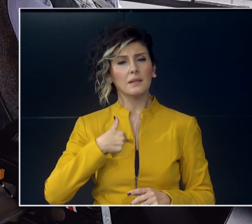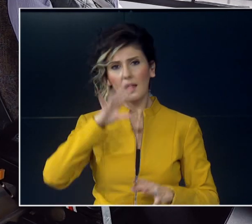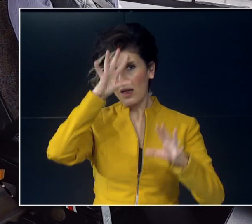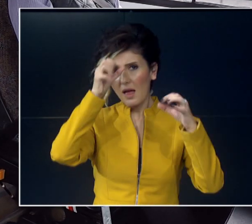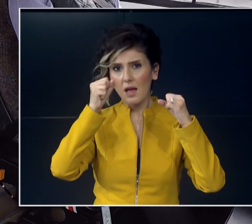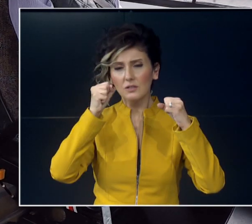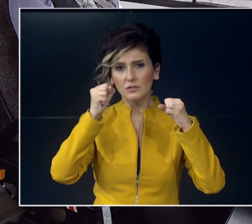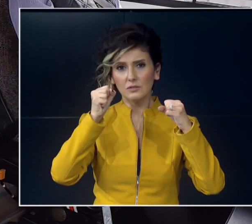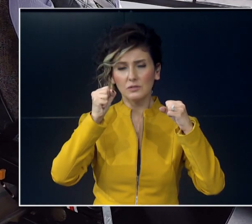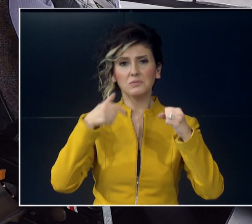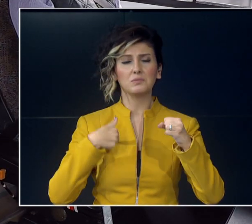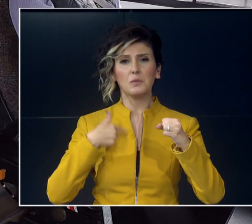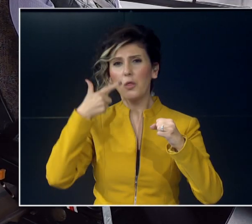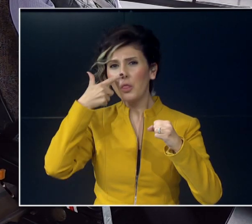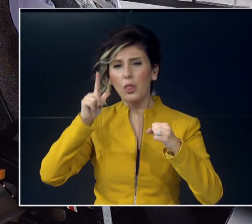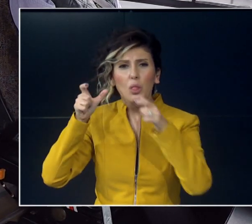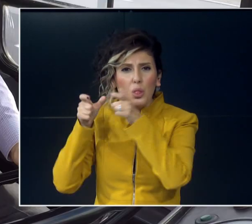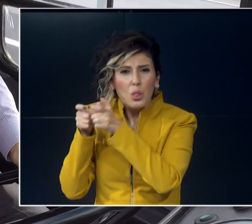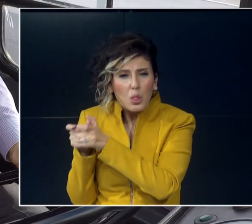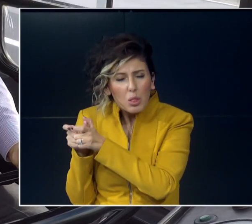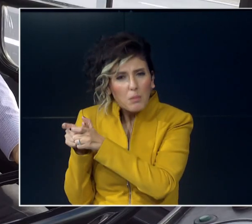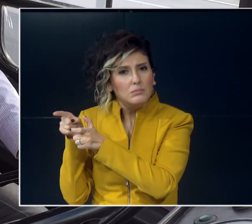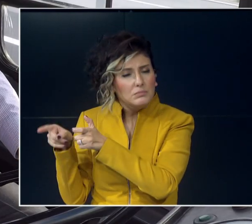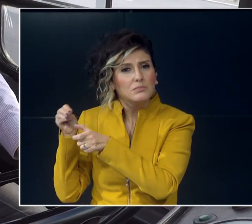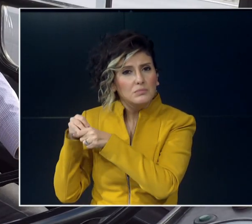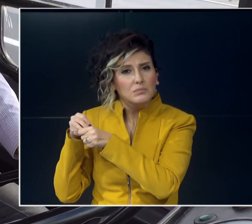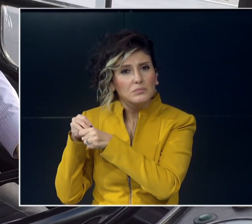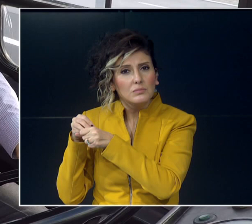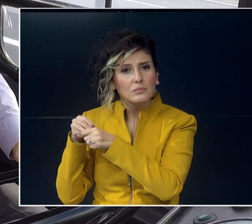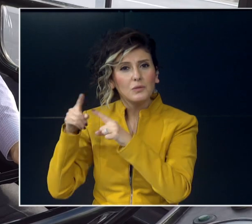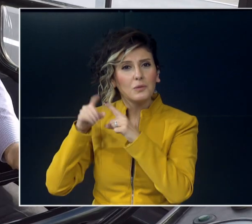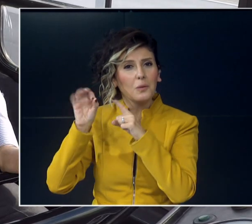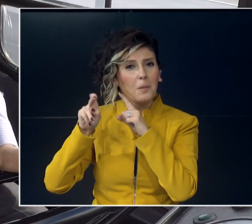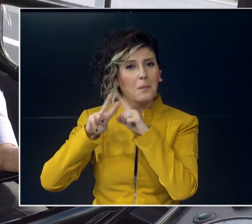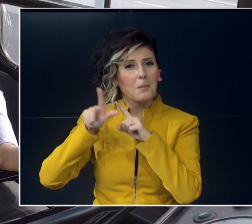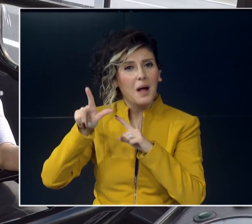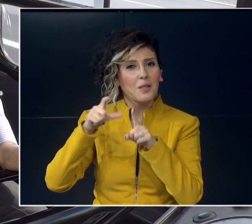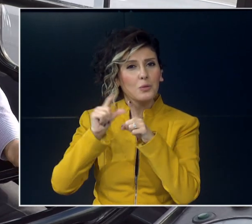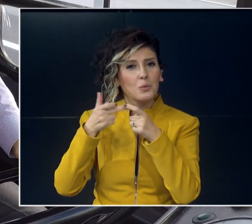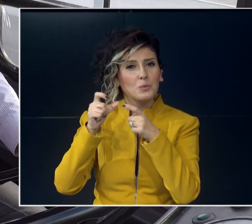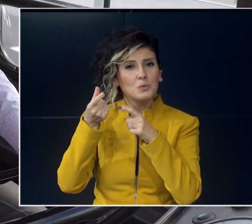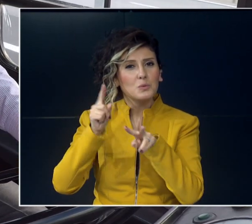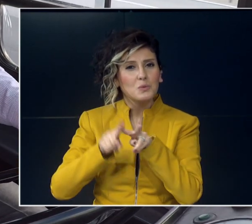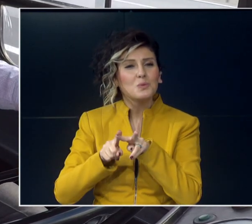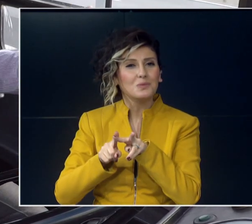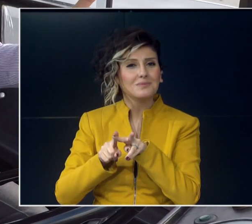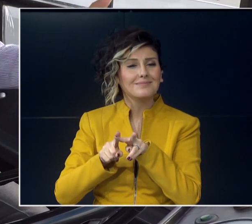Erzincan Refaiye'nin Kayıköy'ünden Topal Dursun'un oğlu